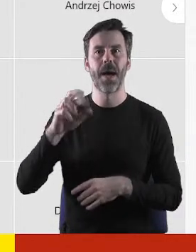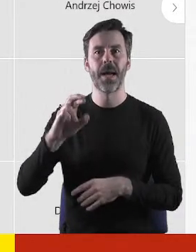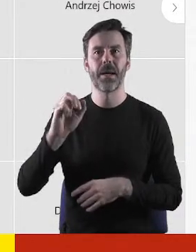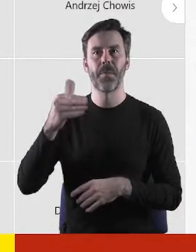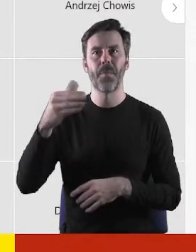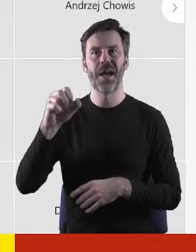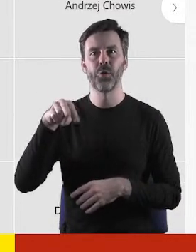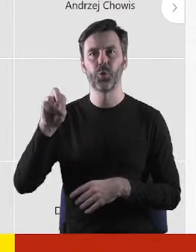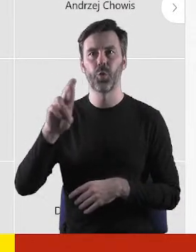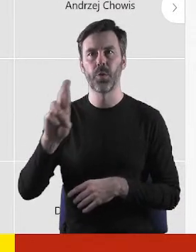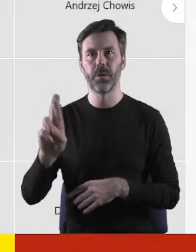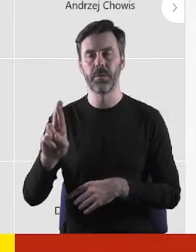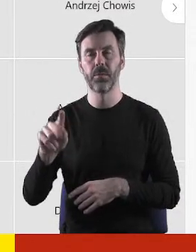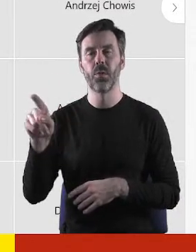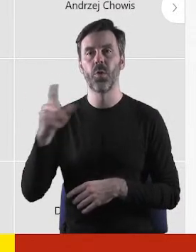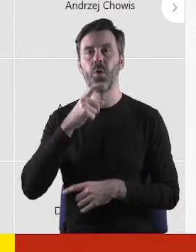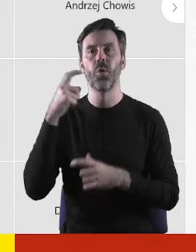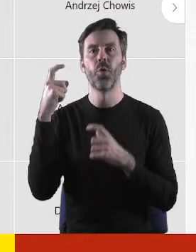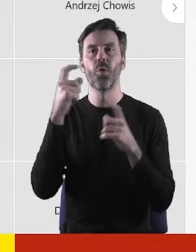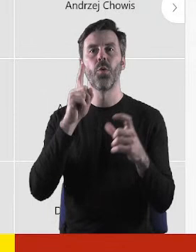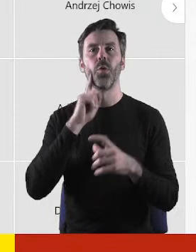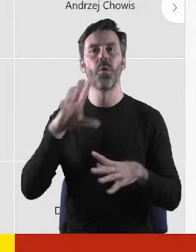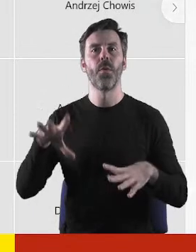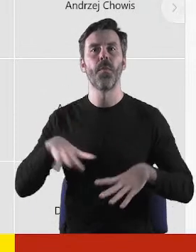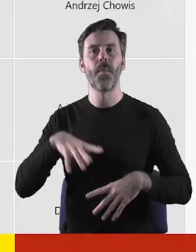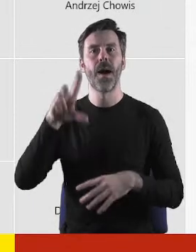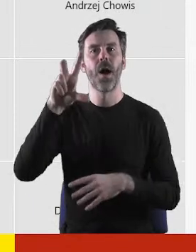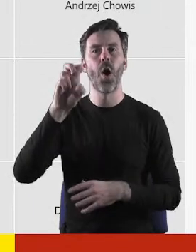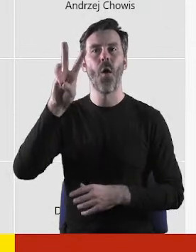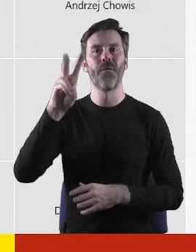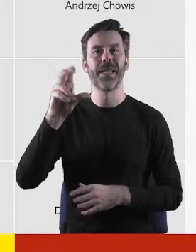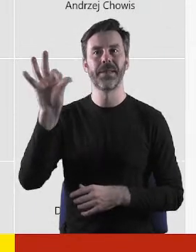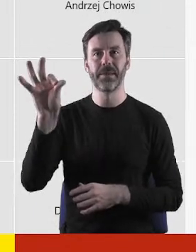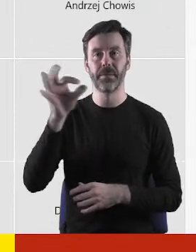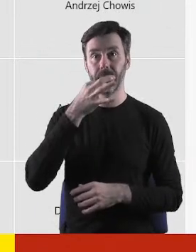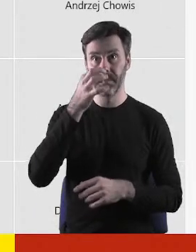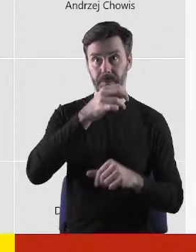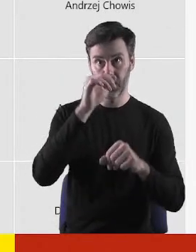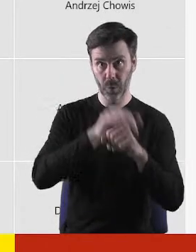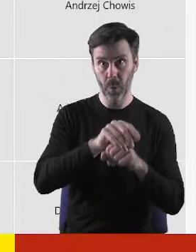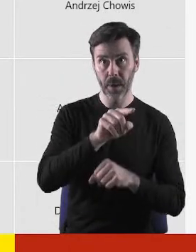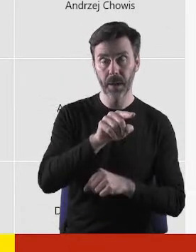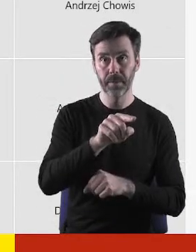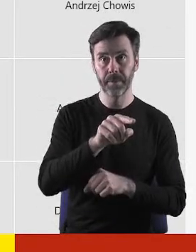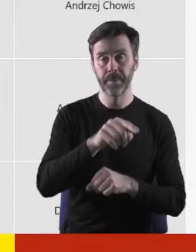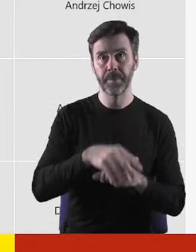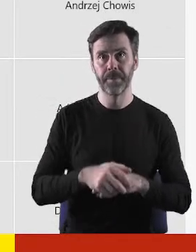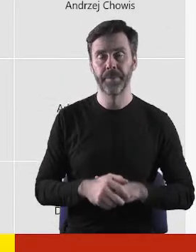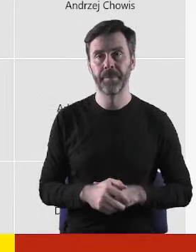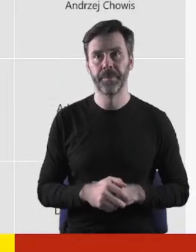czasie pan przewodniczący zgłosił pana radnego Andrzeja Chobisa. Czy pan radny wyraża zgodę?